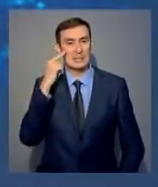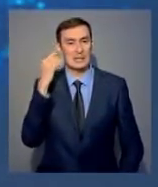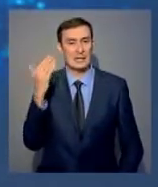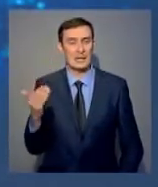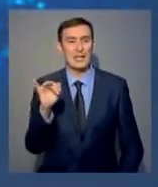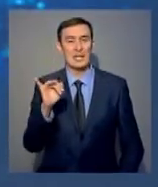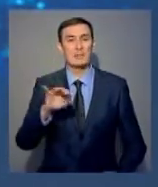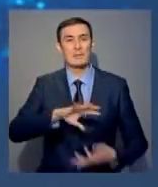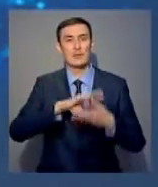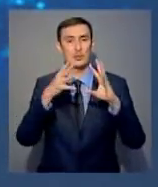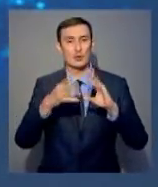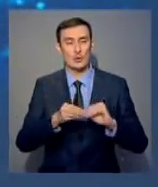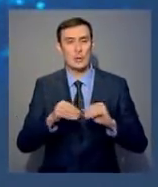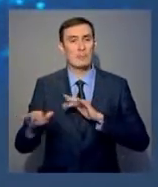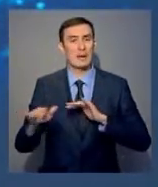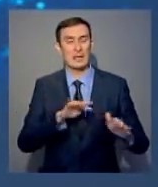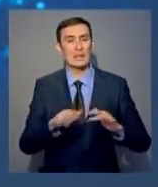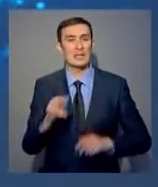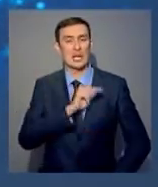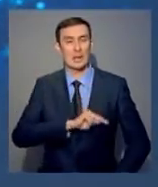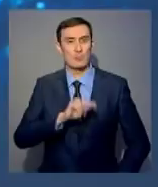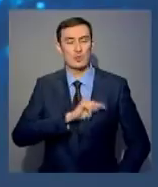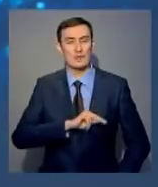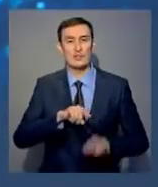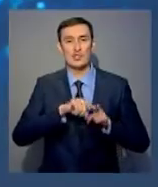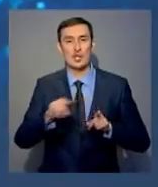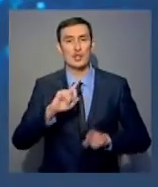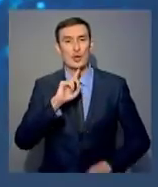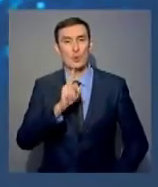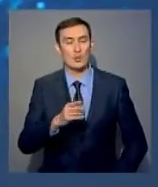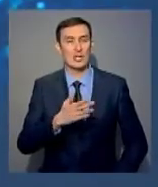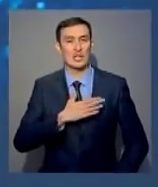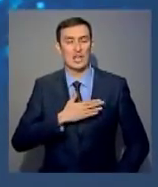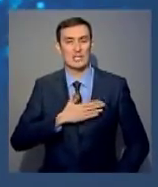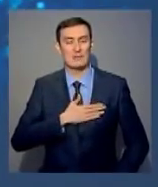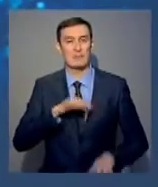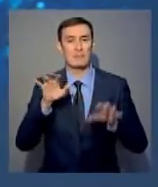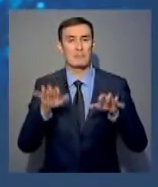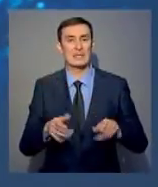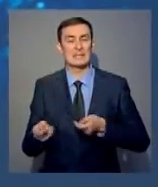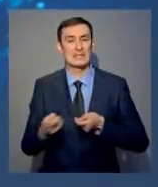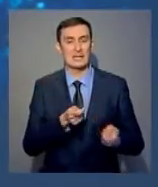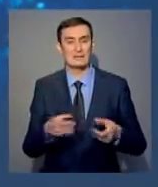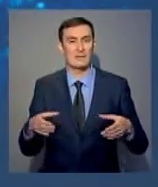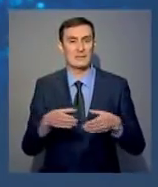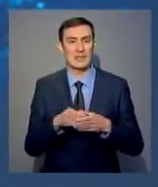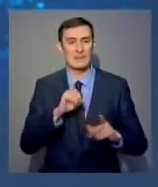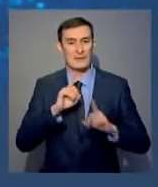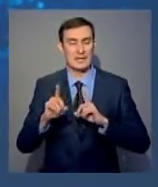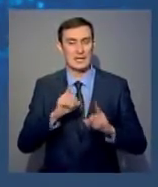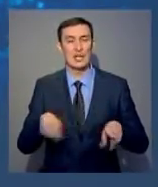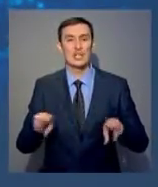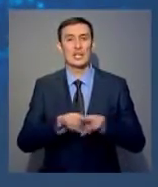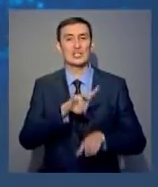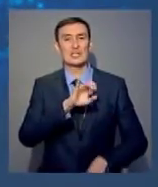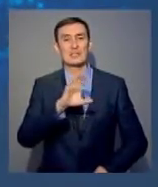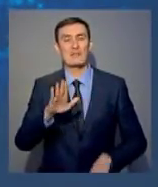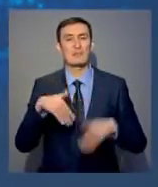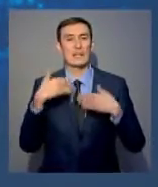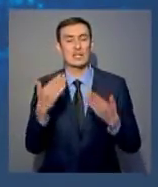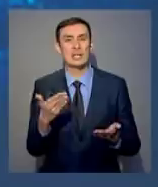и подвел итоги проделанной работы за год нашего председательства в совете кроме того он русудан зарва я предложил